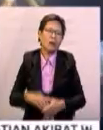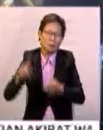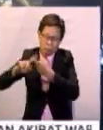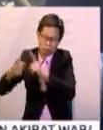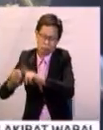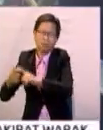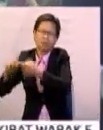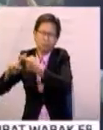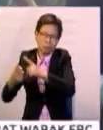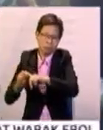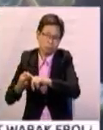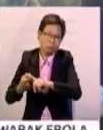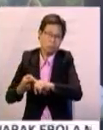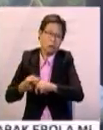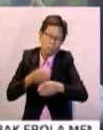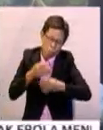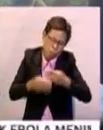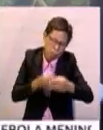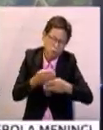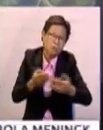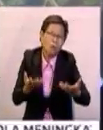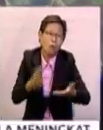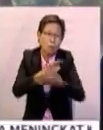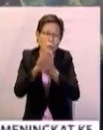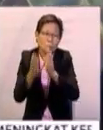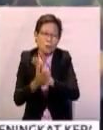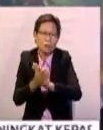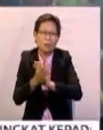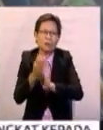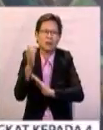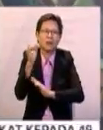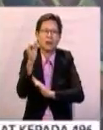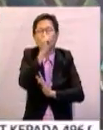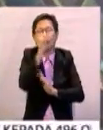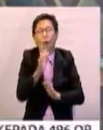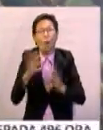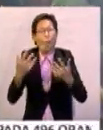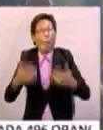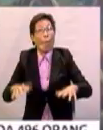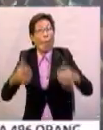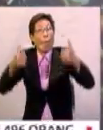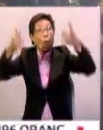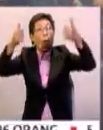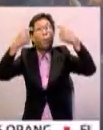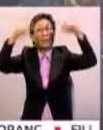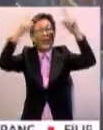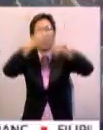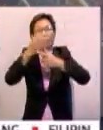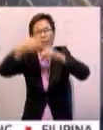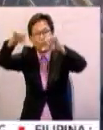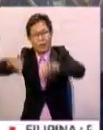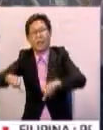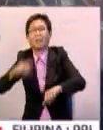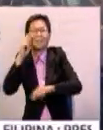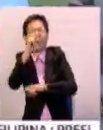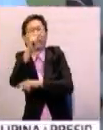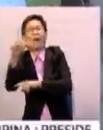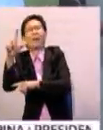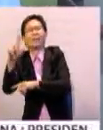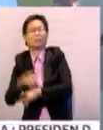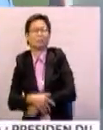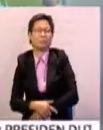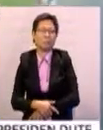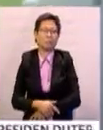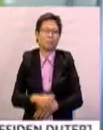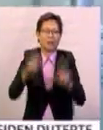sahabatnya proses macam mana untuk menjadi seorang artis yang hebat. Kalau nak tahu berjaya atau tidak, kena tengok lah.